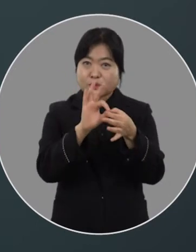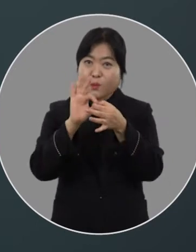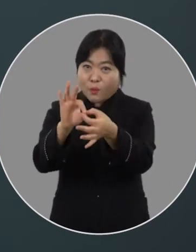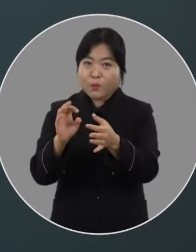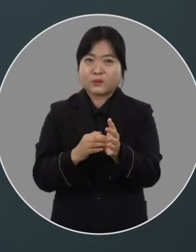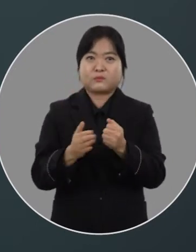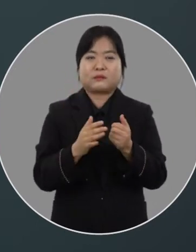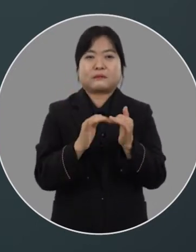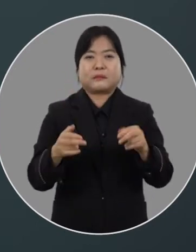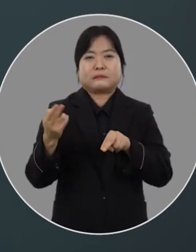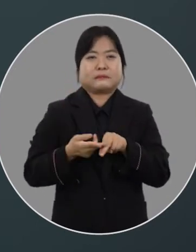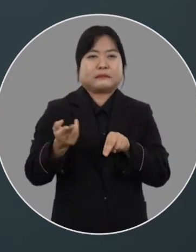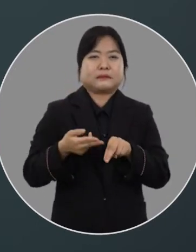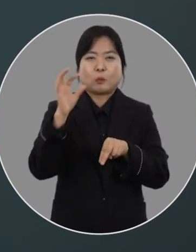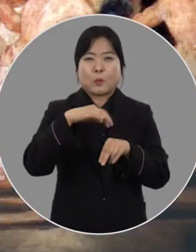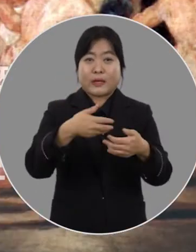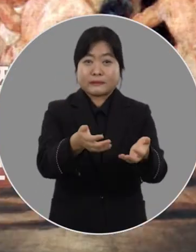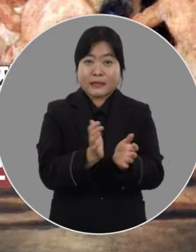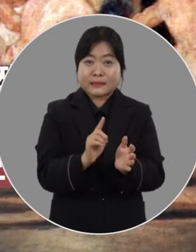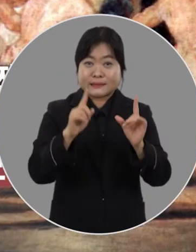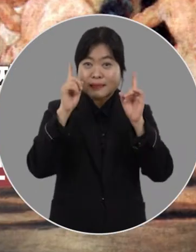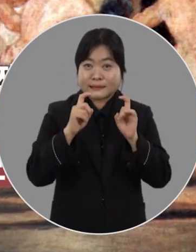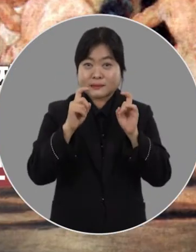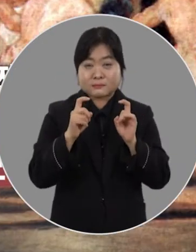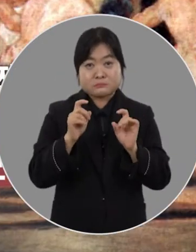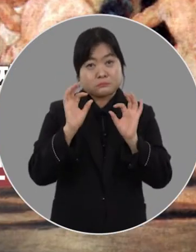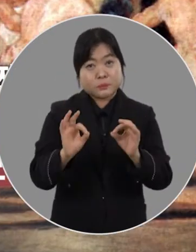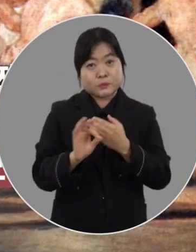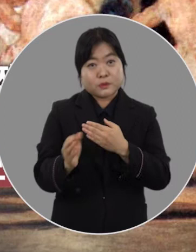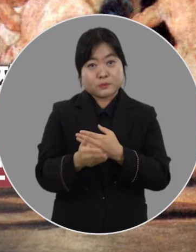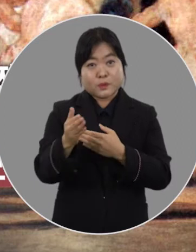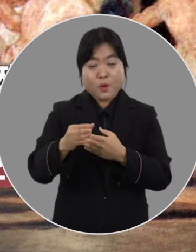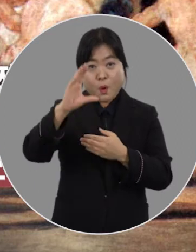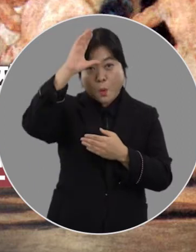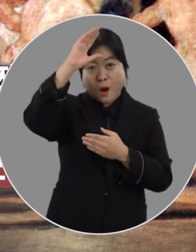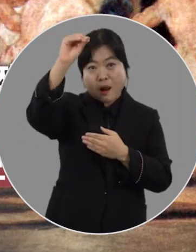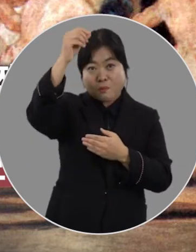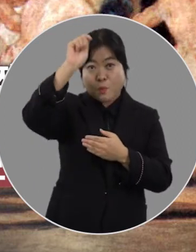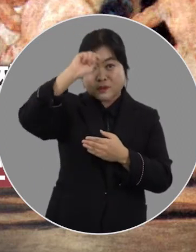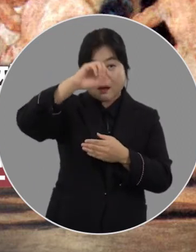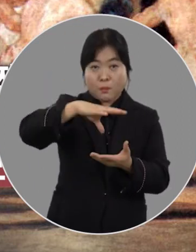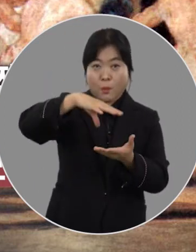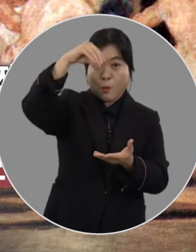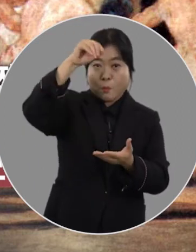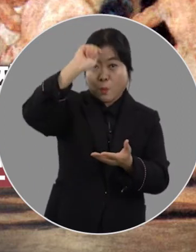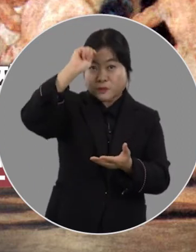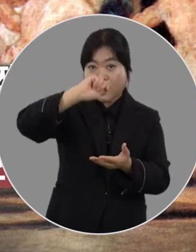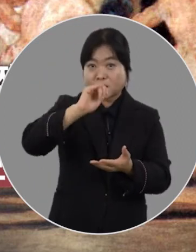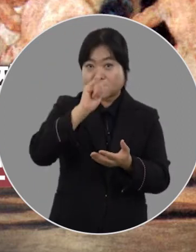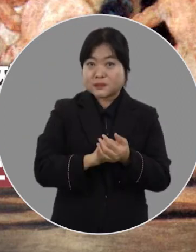계속되면서 사람들은 이 채찍고행단에 이 사진을 잠깐 보시면 여러분들께서 꽃갈 모자를 쓰고 있는 모습을 발견하게